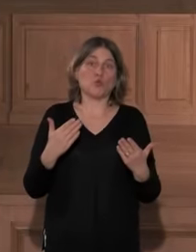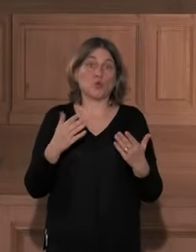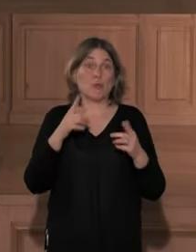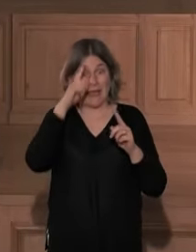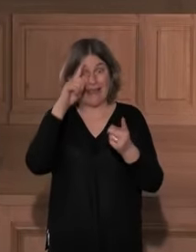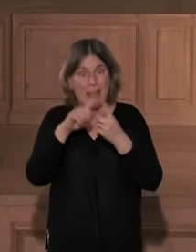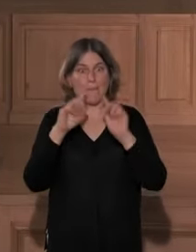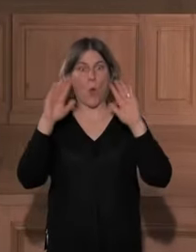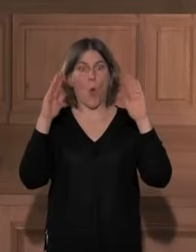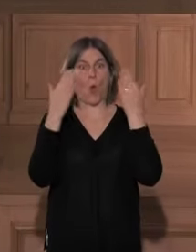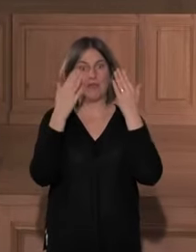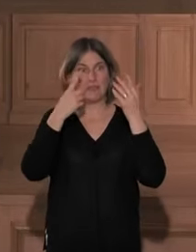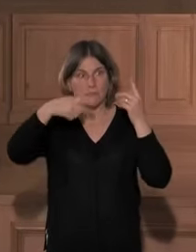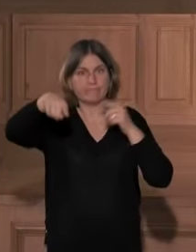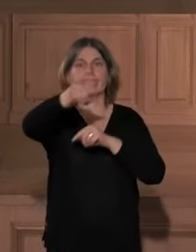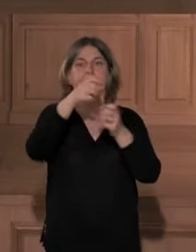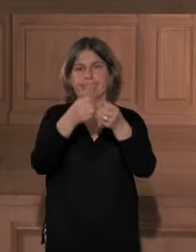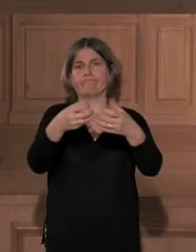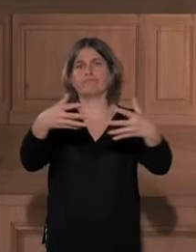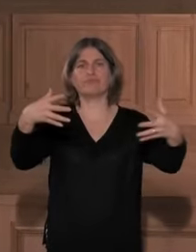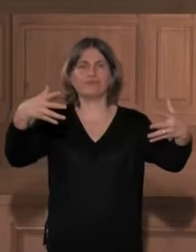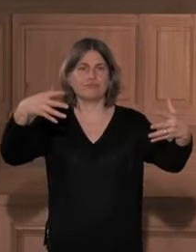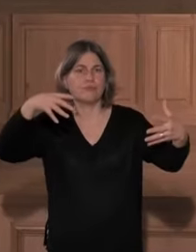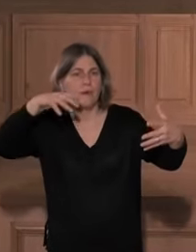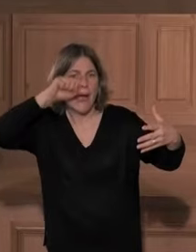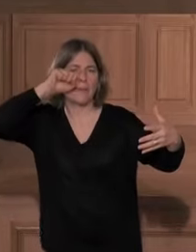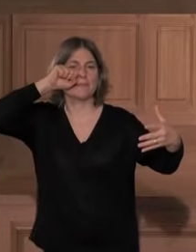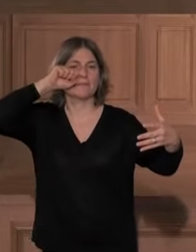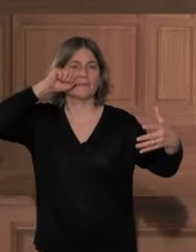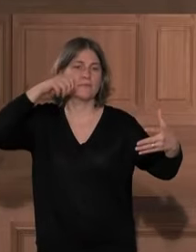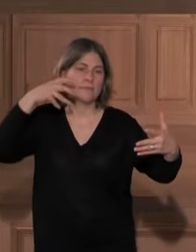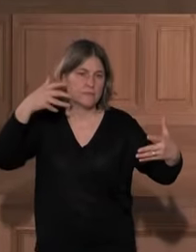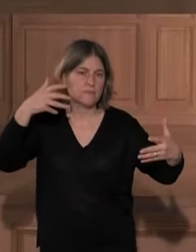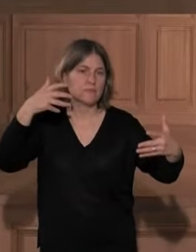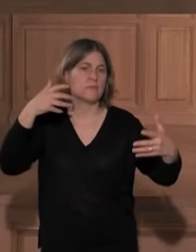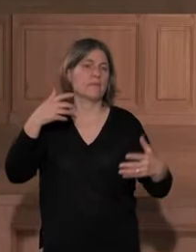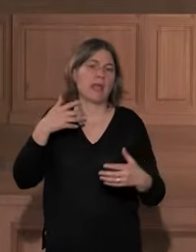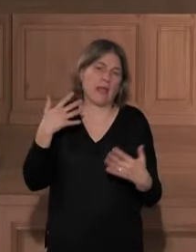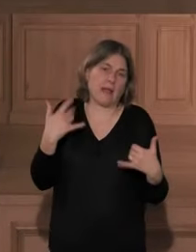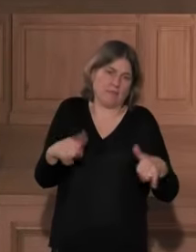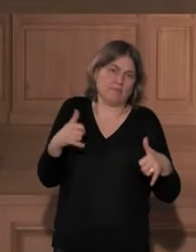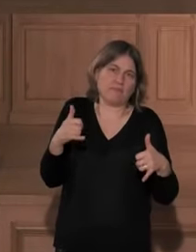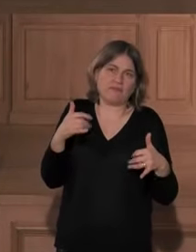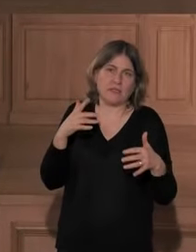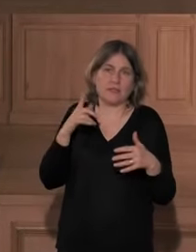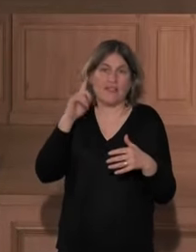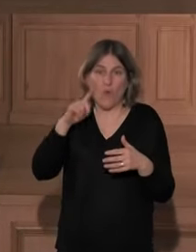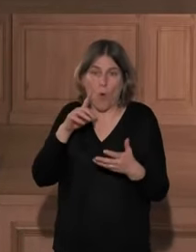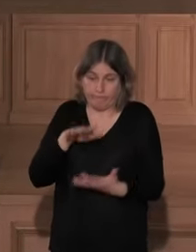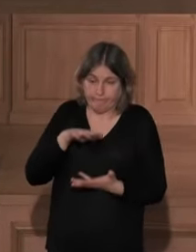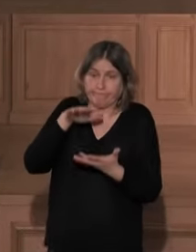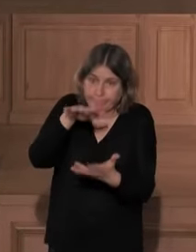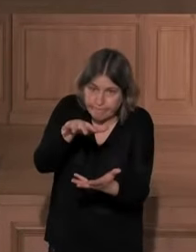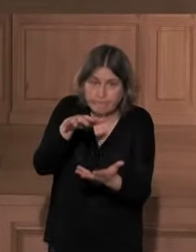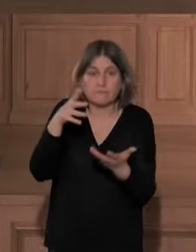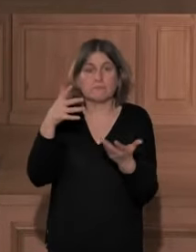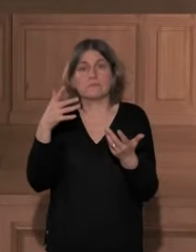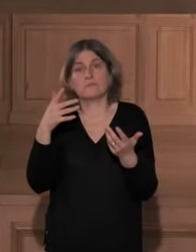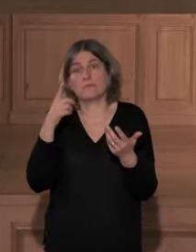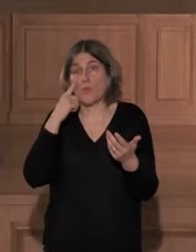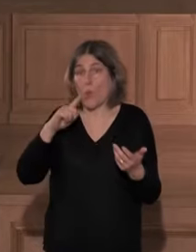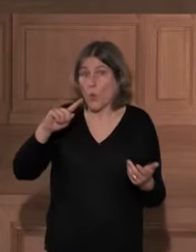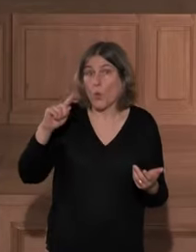qu'avec Daoud, on a encore un long chemin pour transmettre d'abord à tous. Nous, quand on dit à